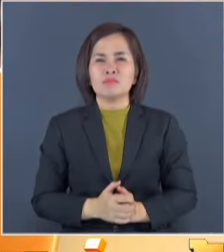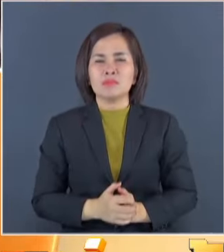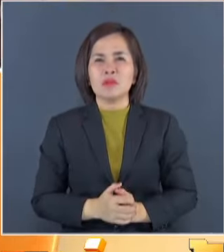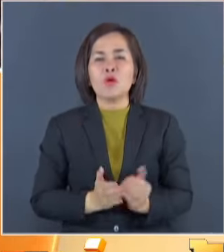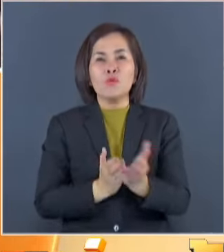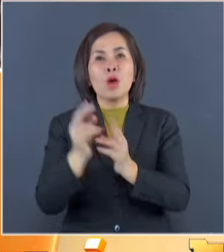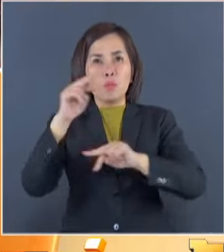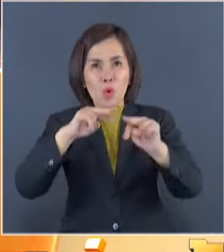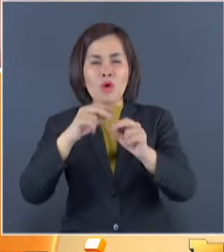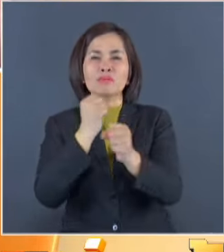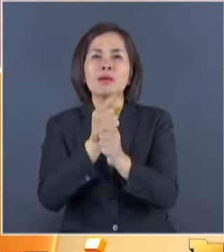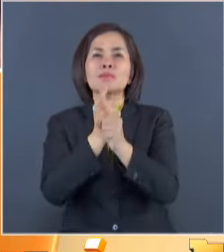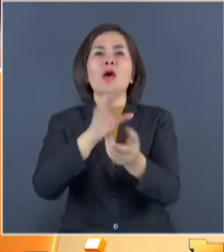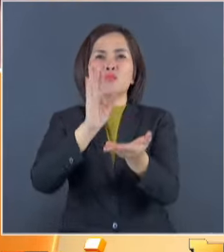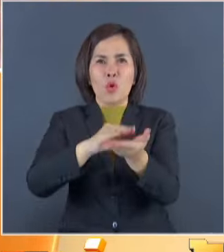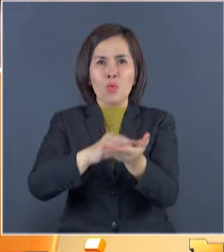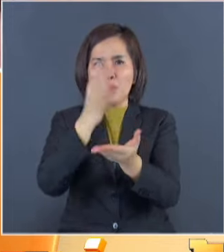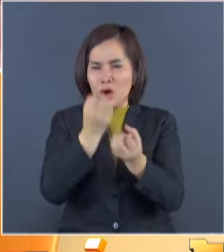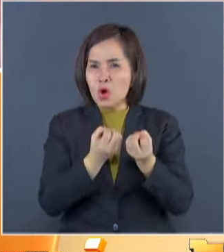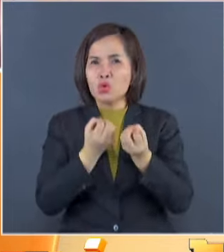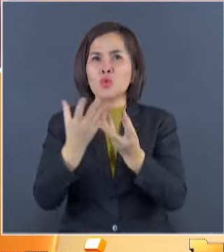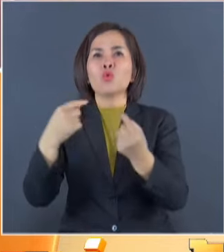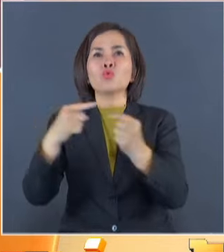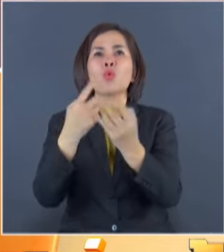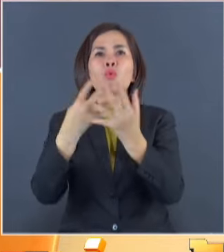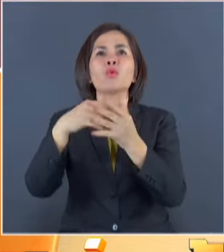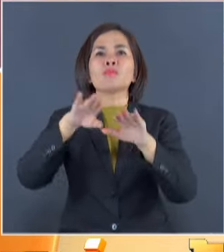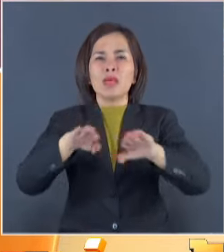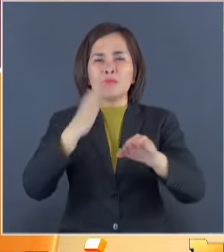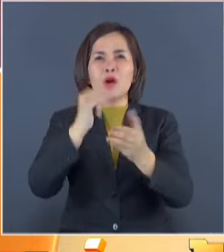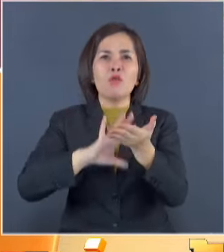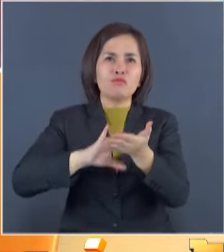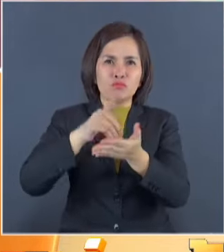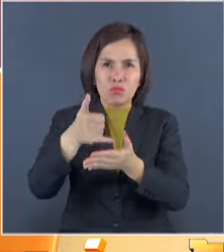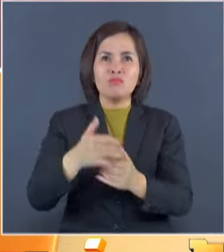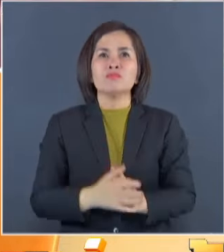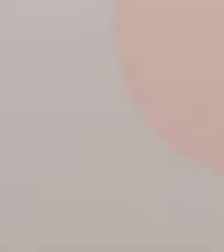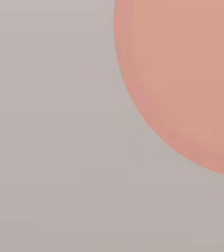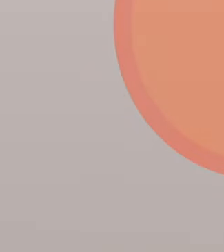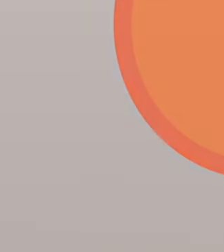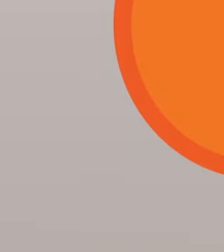ายปกครองก็จัดทำบันทึกข้อมูลส่งตัวเข้ากระบวนการบำบัดรักษาต่อค่ะ